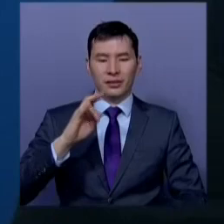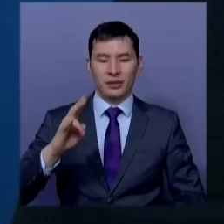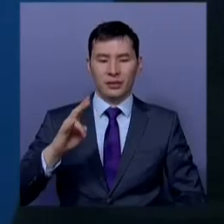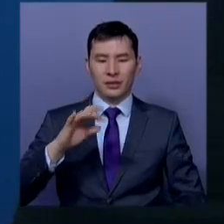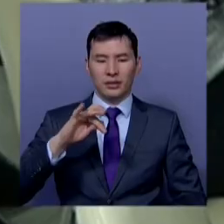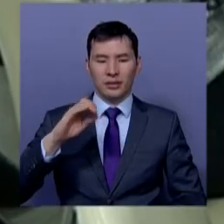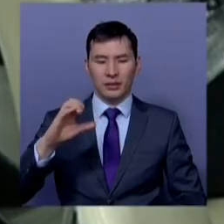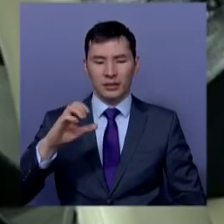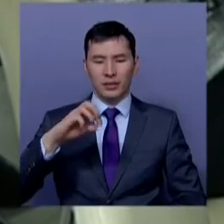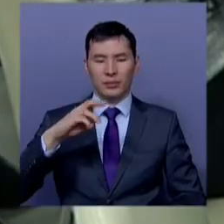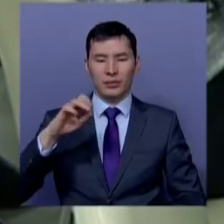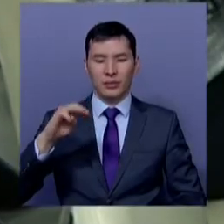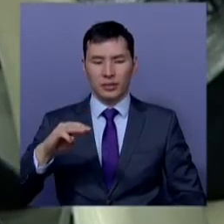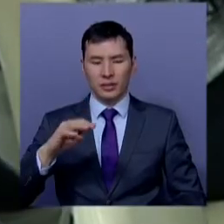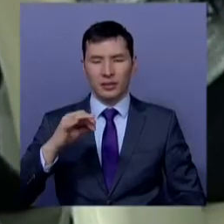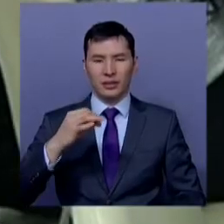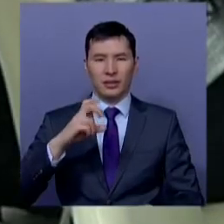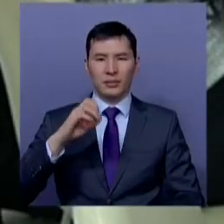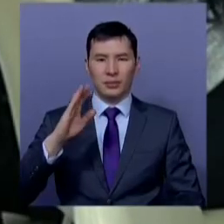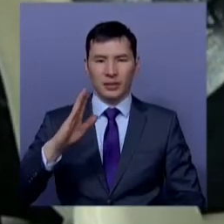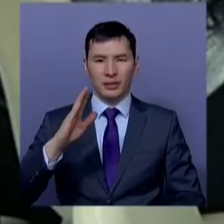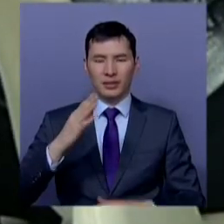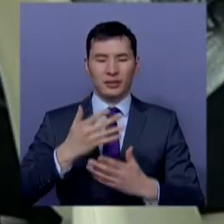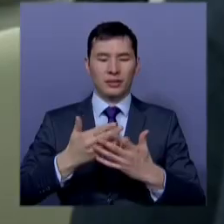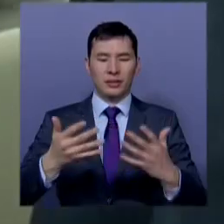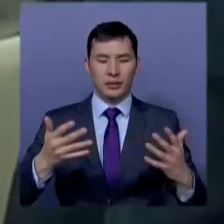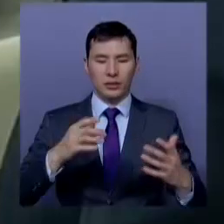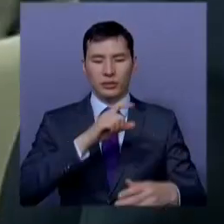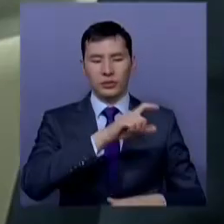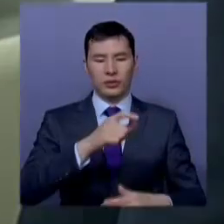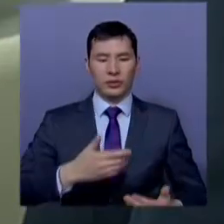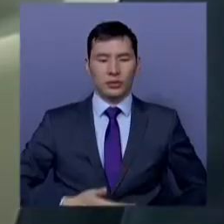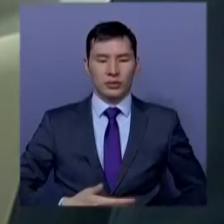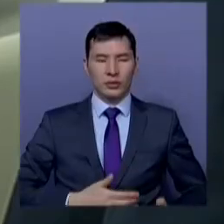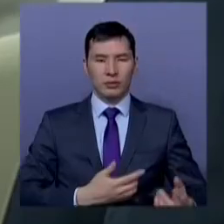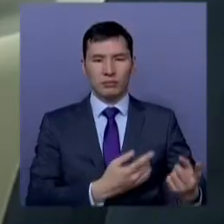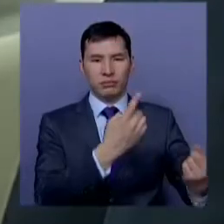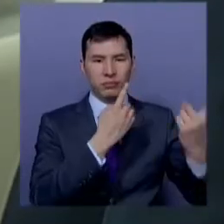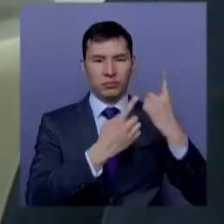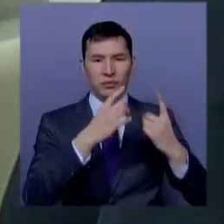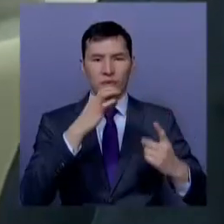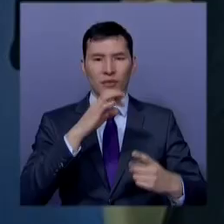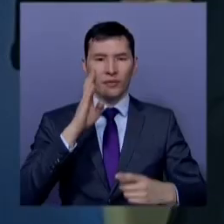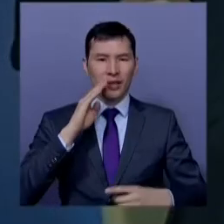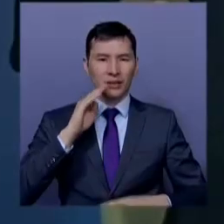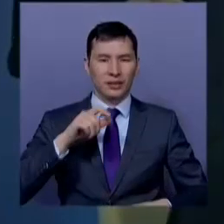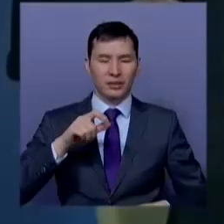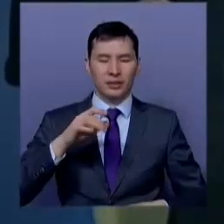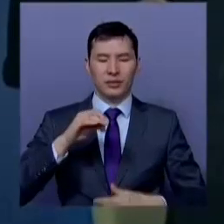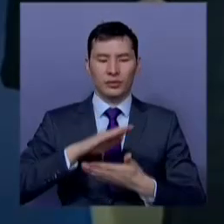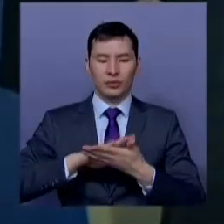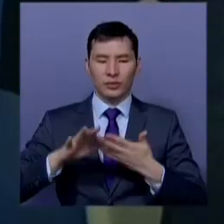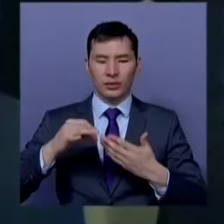Ілияс Үсеров, Мұхит Әзірбаев және Сапарбек Тұяқбаев тұрғындарды қабылдады. Сұрақтардың басым бөлігі су, кәріз жүйелері, экология,